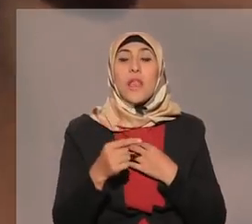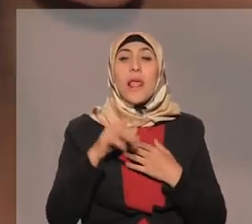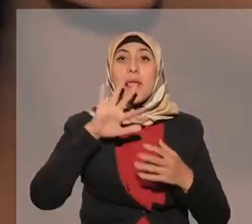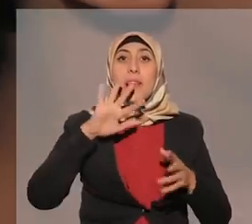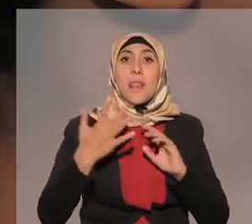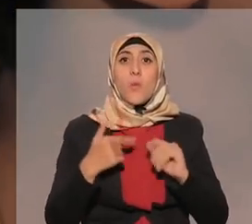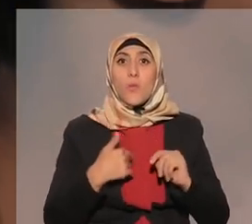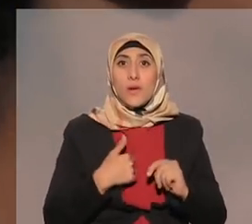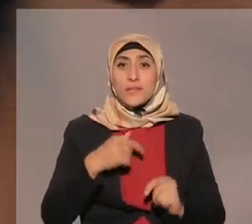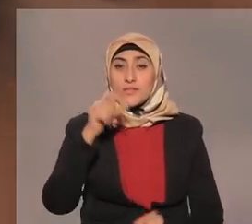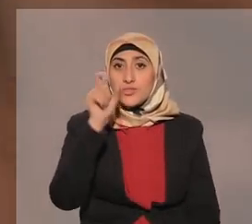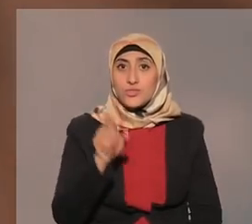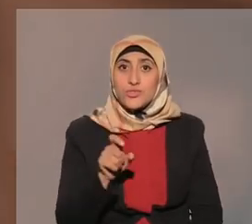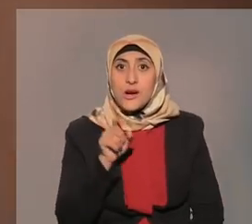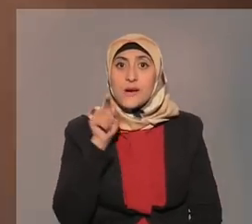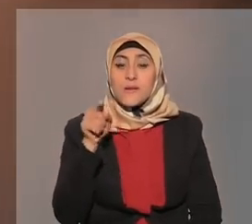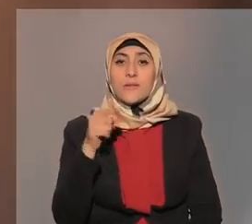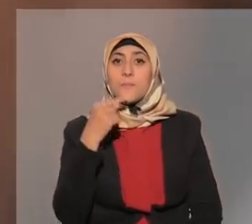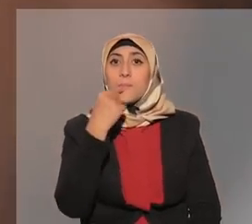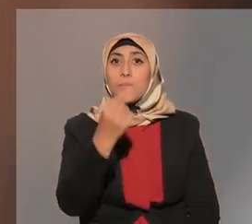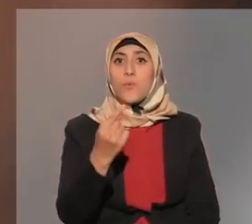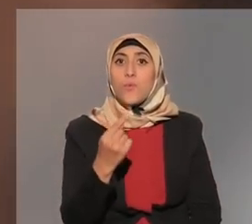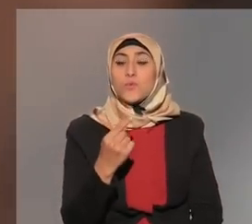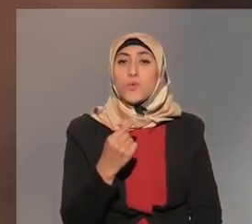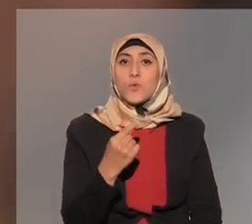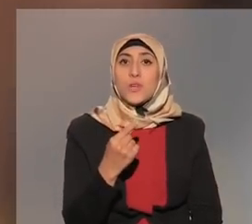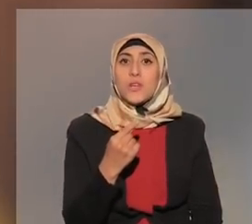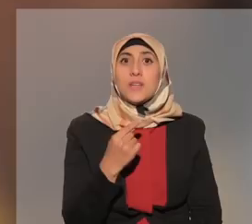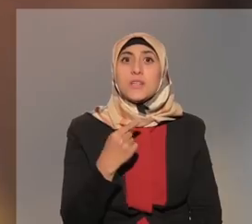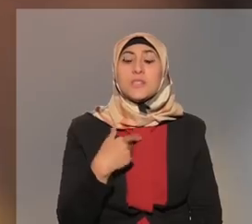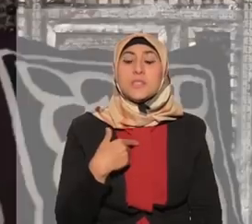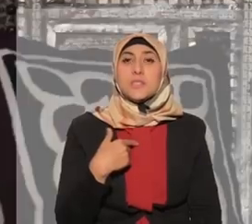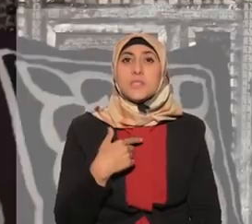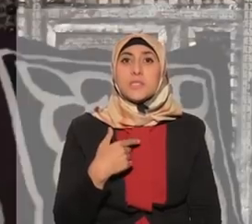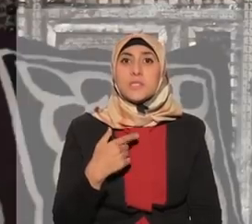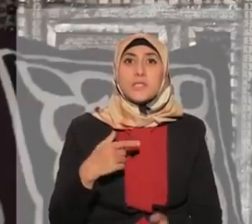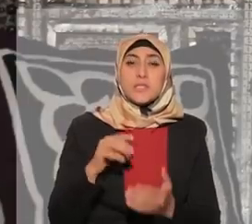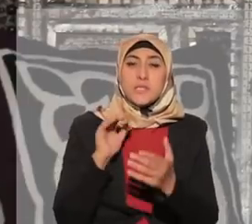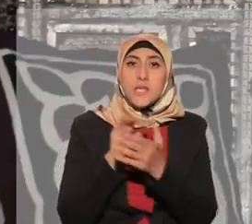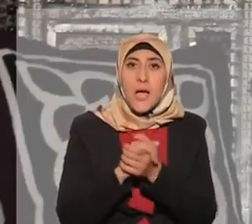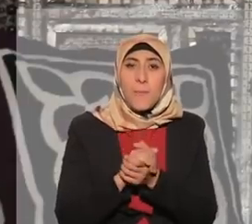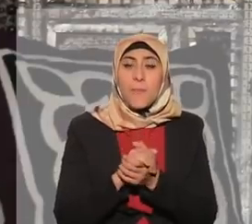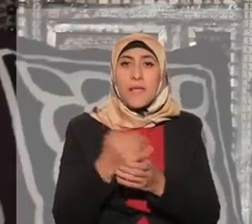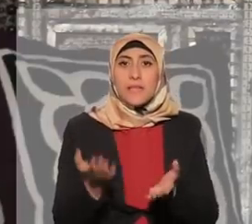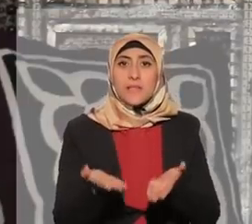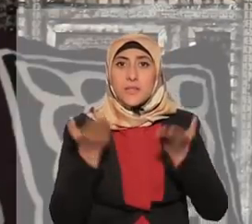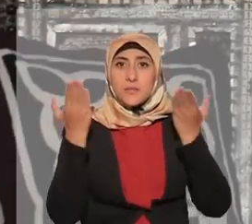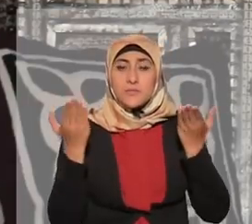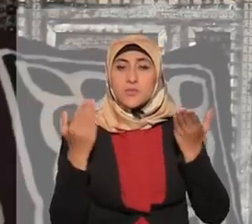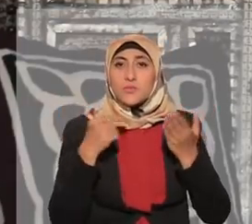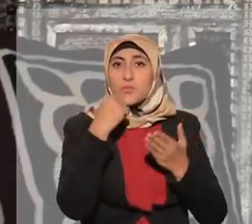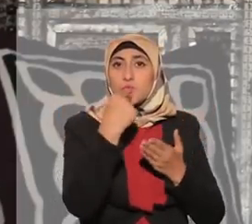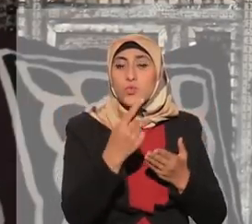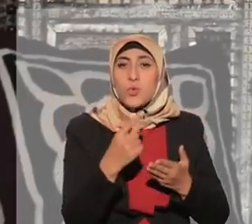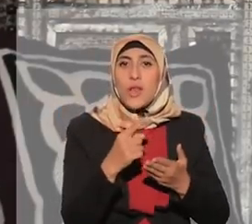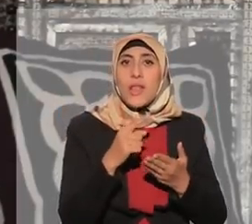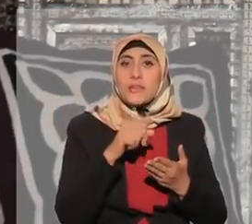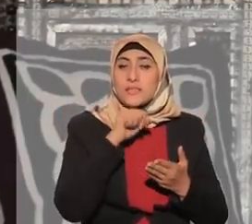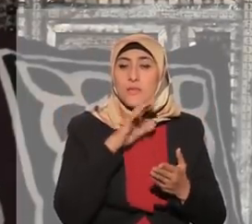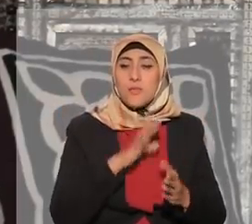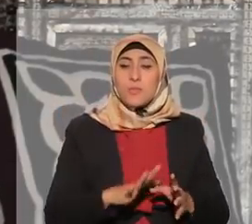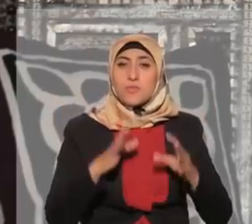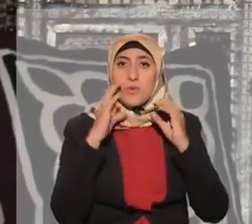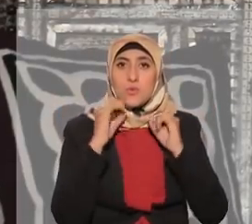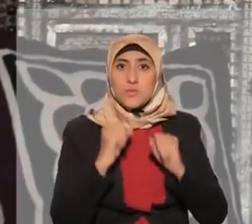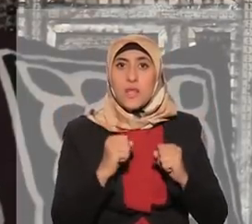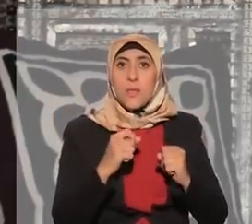له: إن أبا ذر رضي الله تعالى عنه، وهو الصحابي الجليل سيدنا أبو ذر الغفاري الذي قال عنه